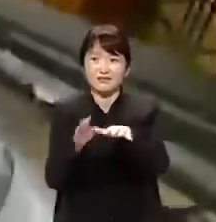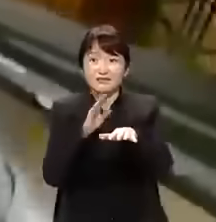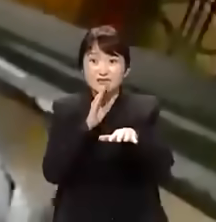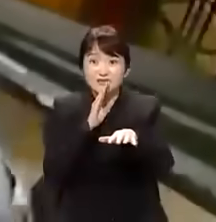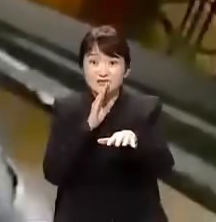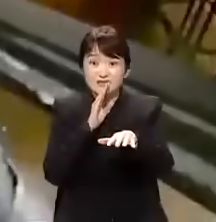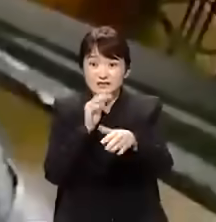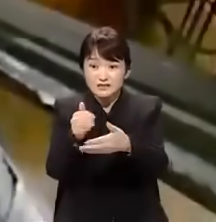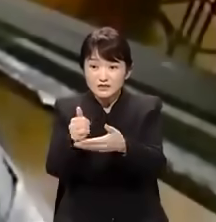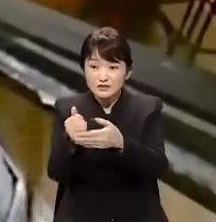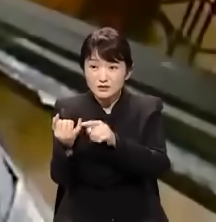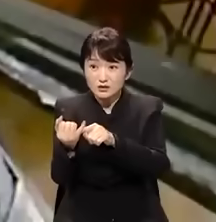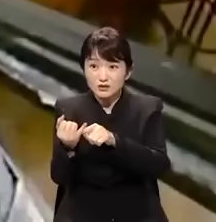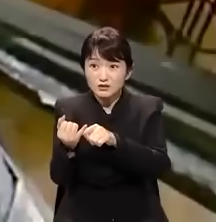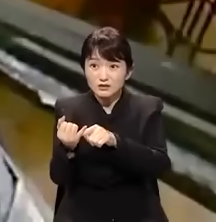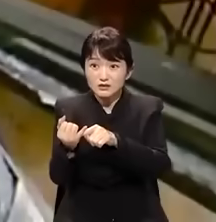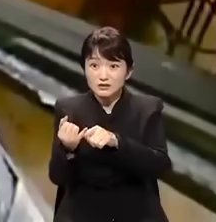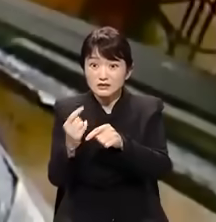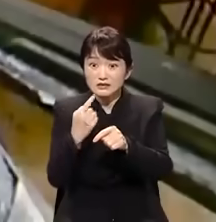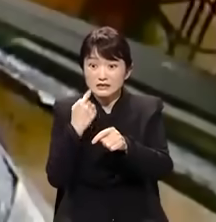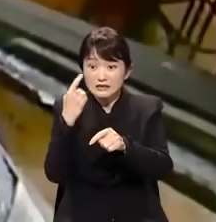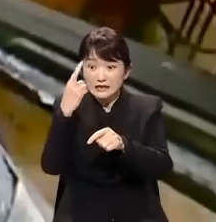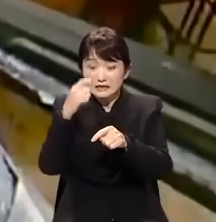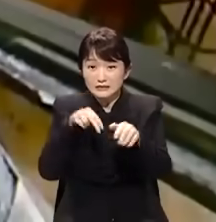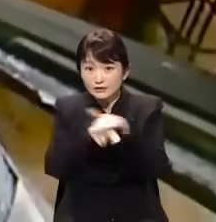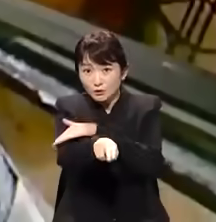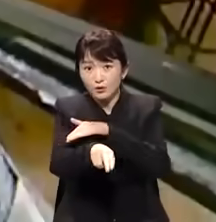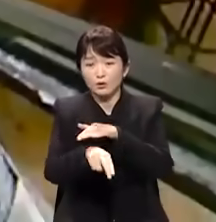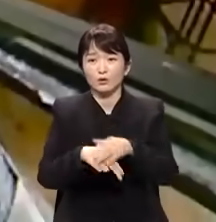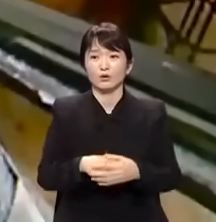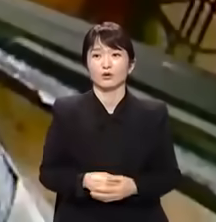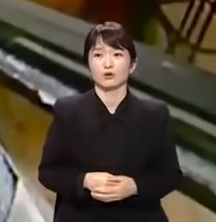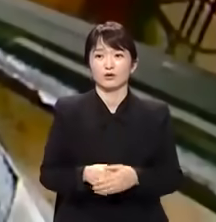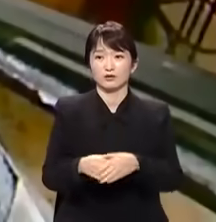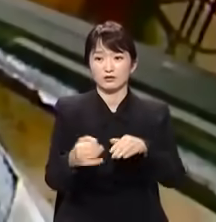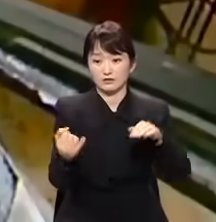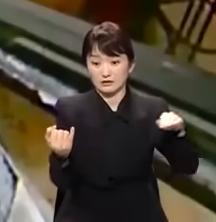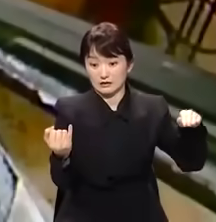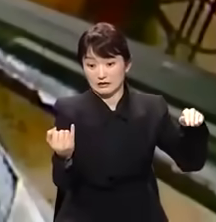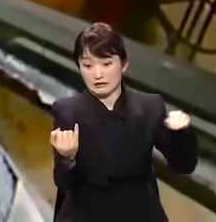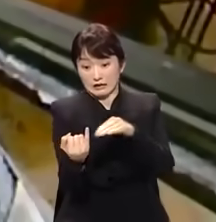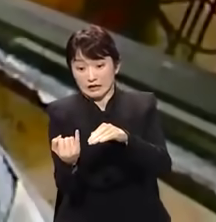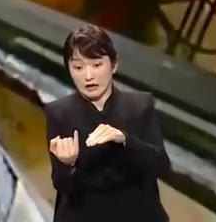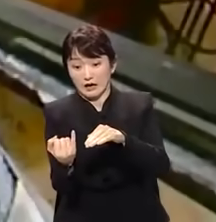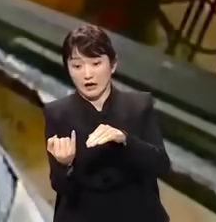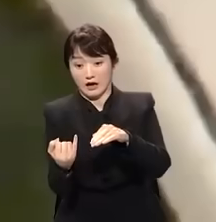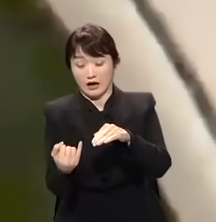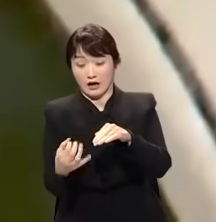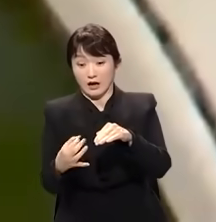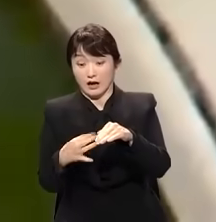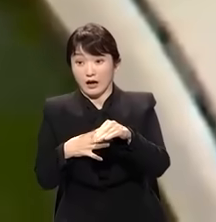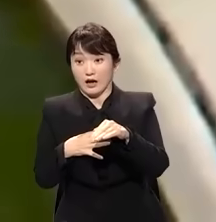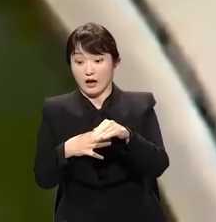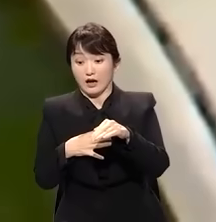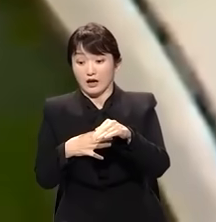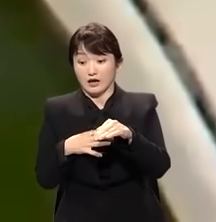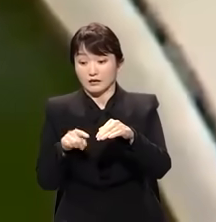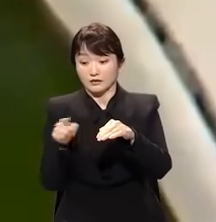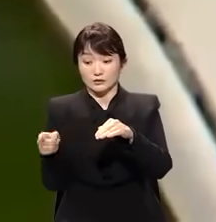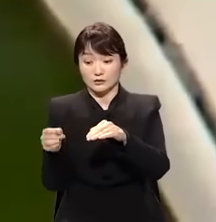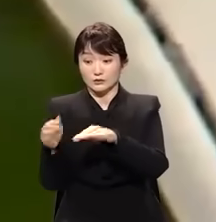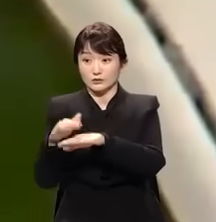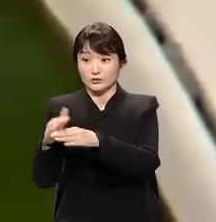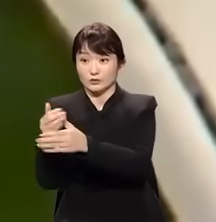차이로 충돌을 피했습니다 와 진짜 최고다 최고 이거 와네 충돌을 피한 손님은 너무 놀란 듯 옆사람 손을 붙잡고